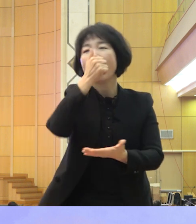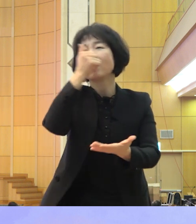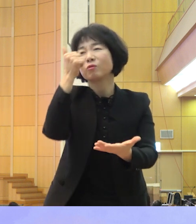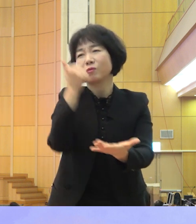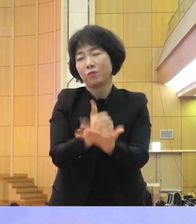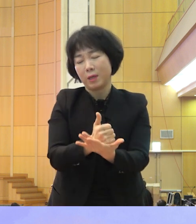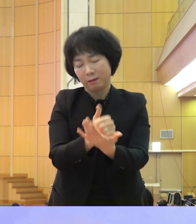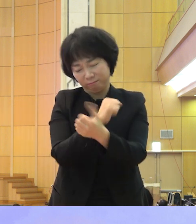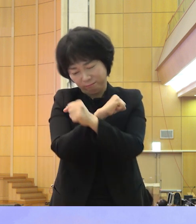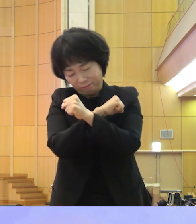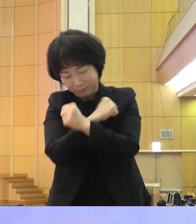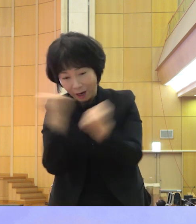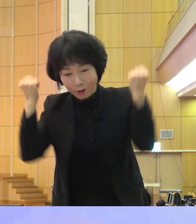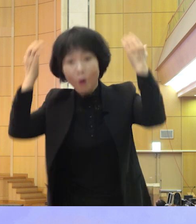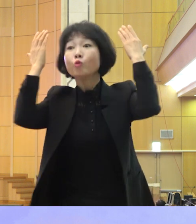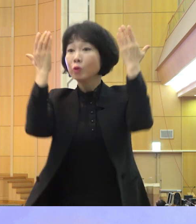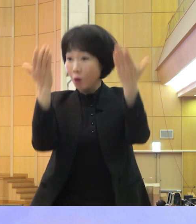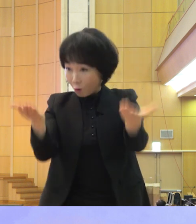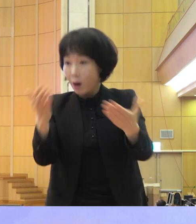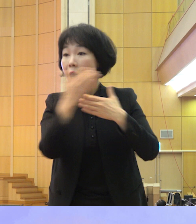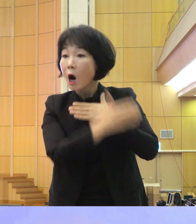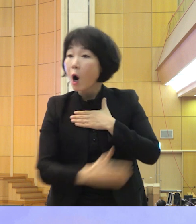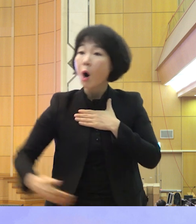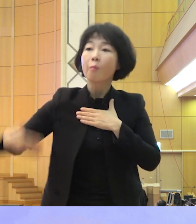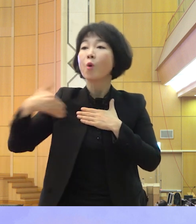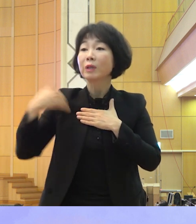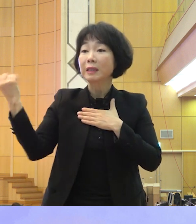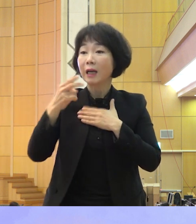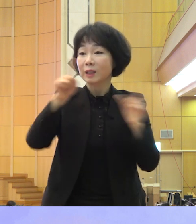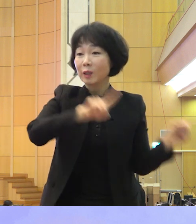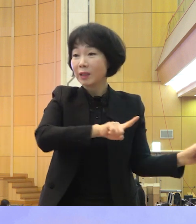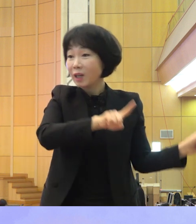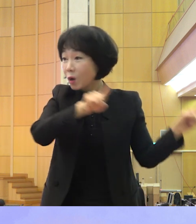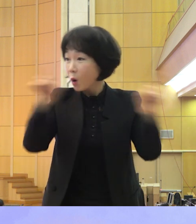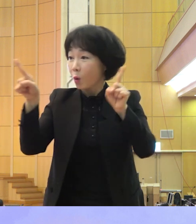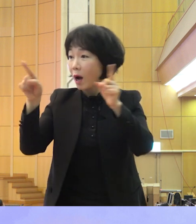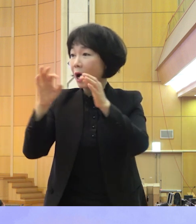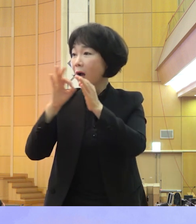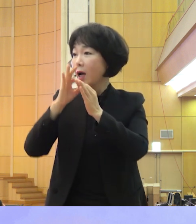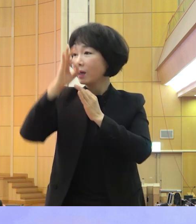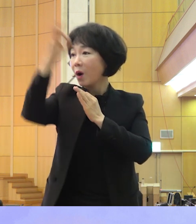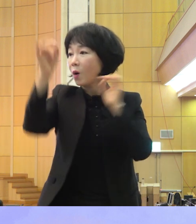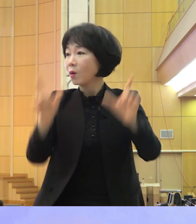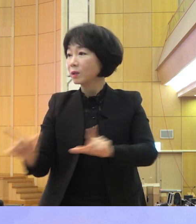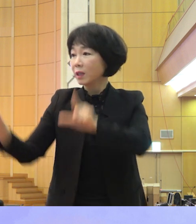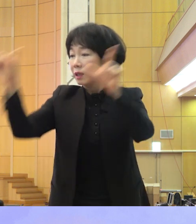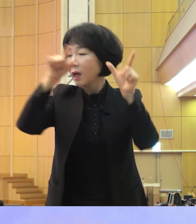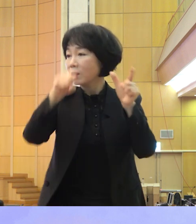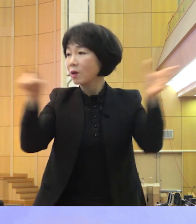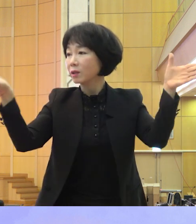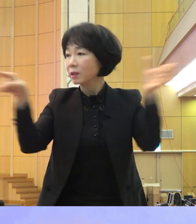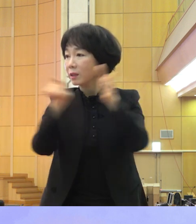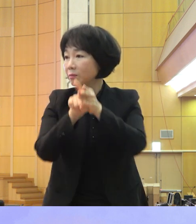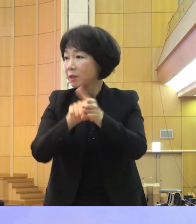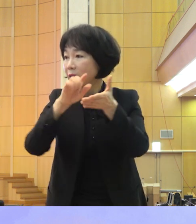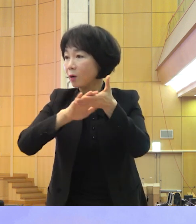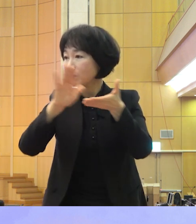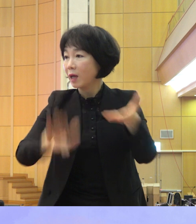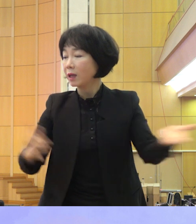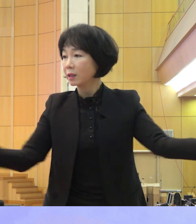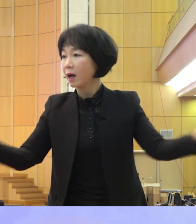교통하는 것과 죄를 사하여 주시는 것과 몸이 다시 사는 것과 영원히 사는